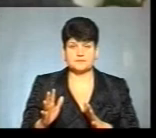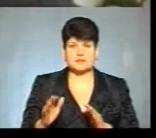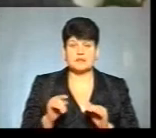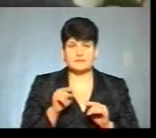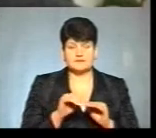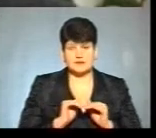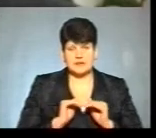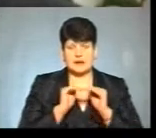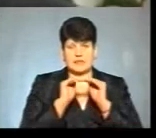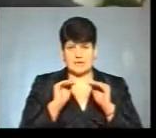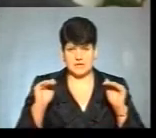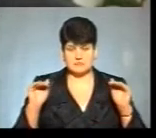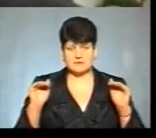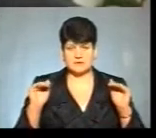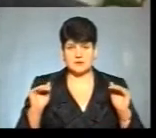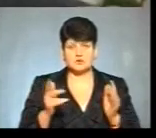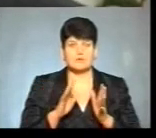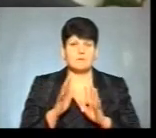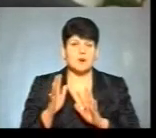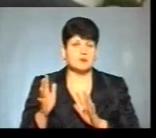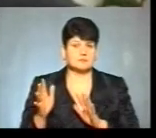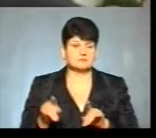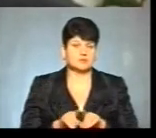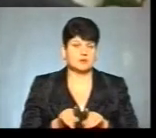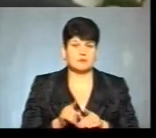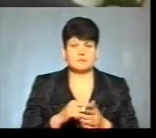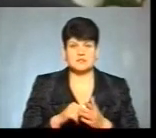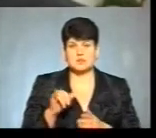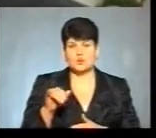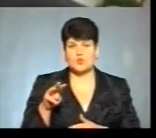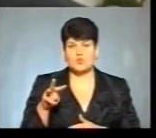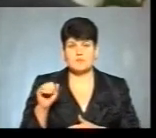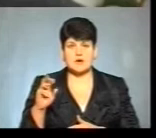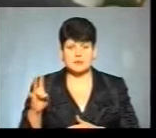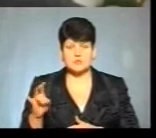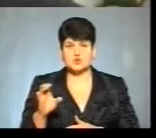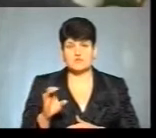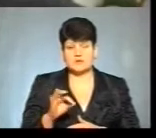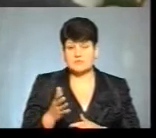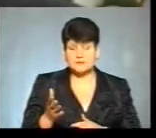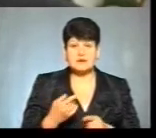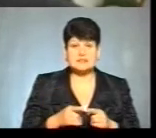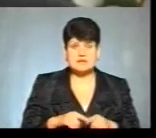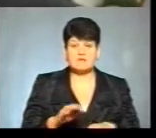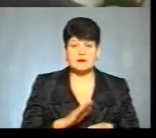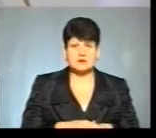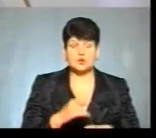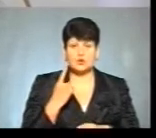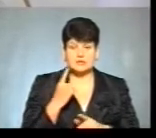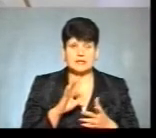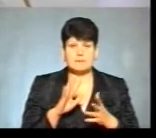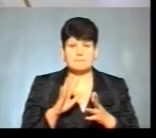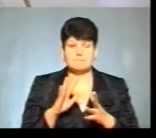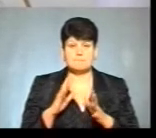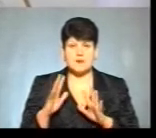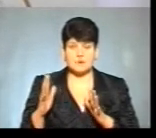що, скажімо, на сьогоднішній день парк в місті Умані Софіївка. Це фактично один парковий архітектор